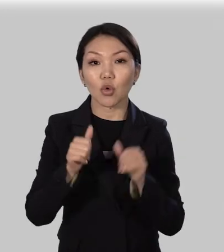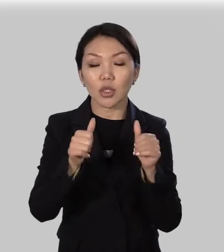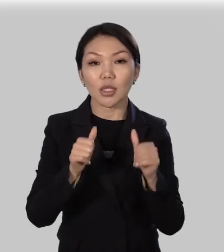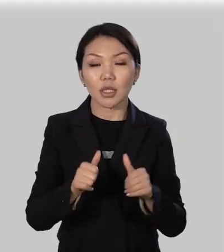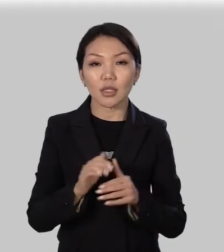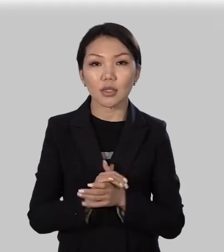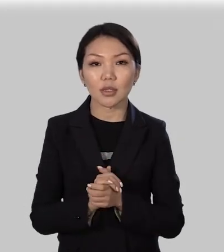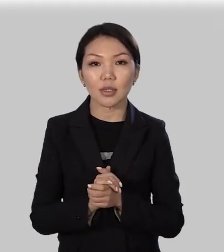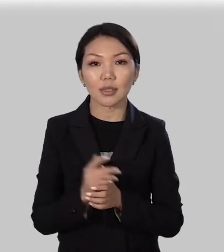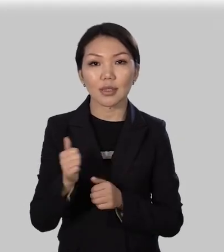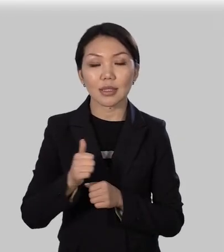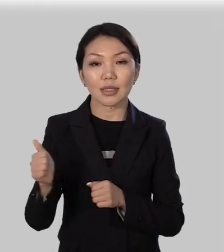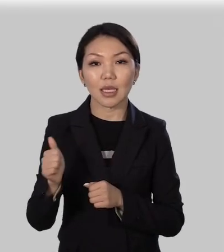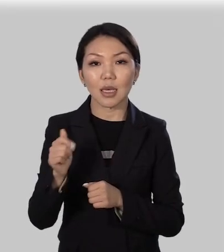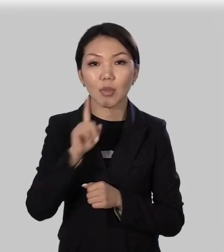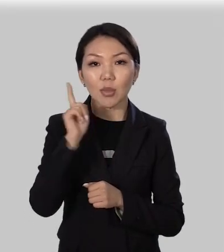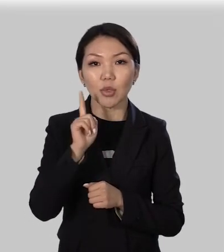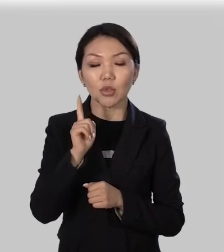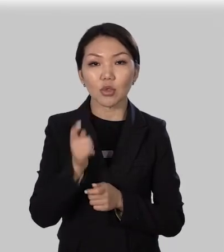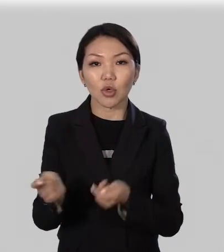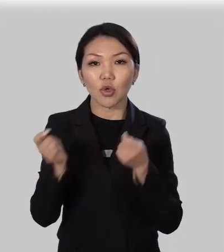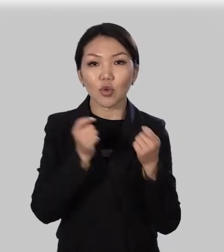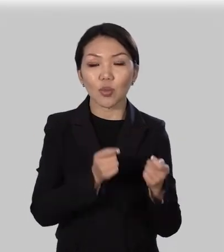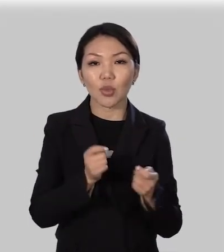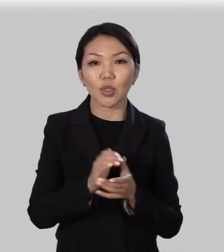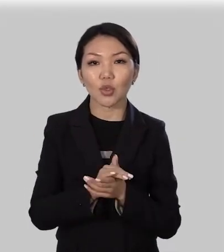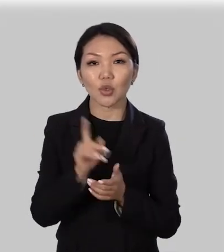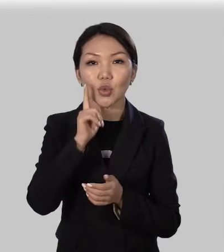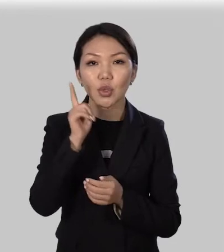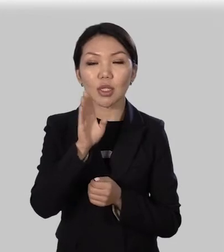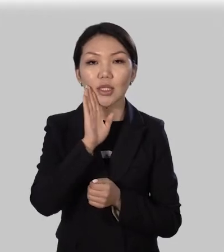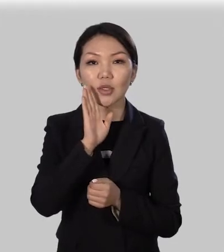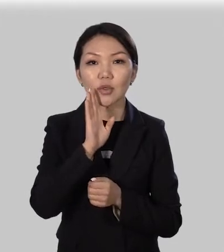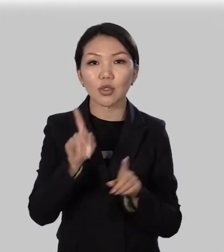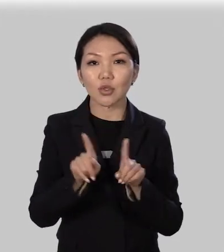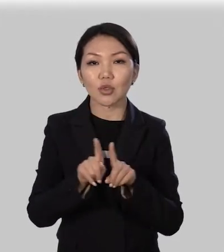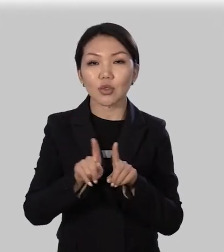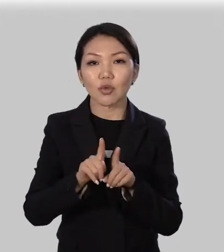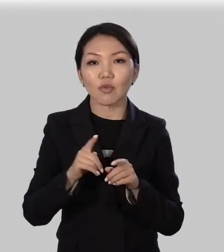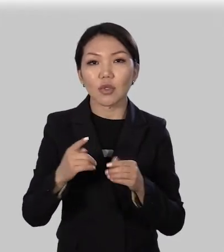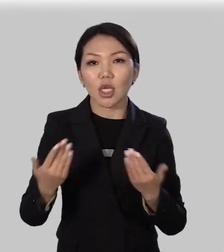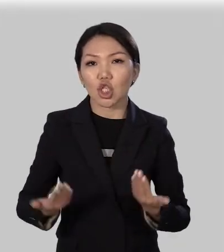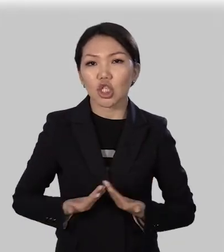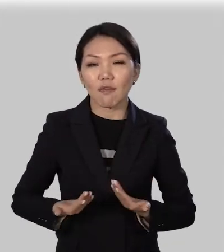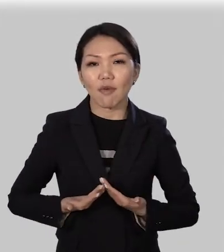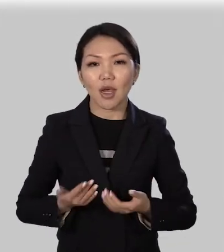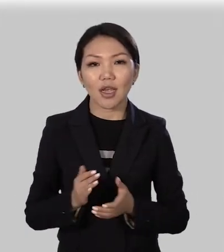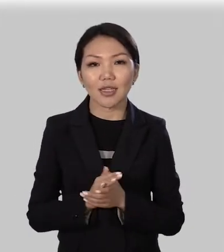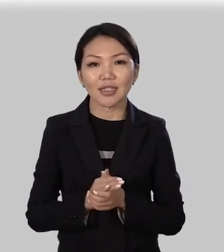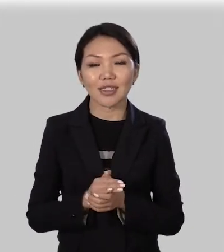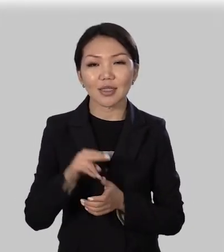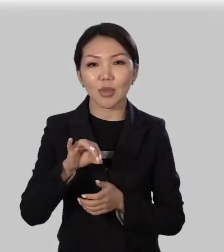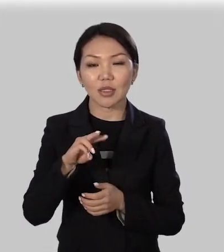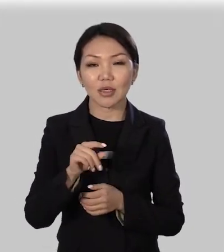Самый молодой ученик принес портрет юной девушки. Словно живая, прижав к груди букет ромашек, с портрета